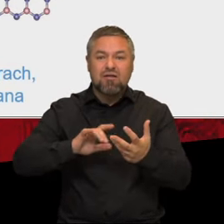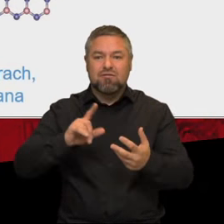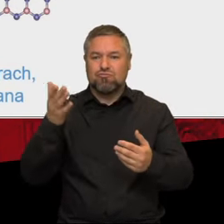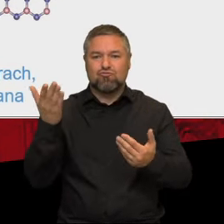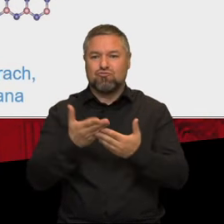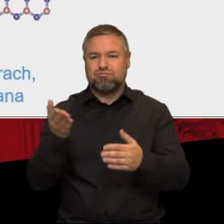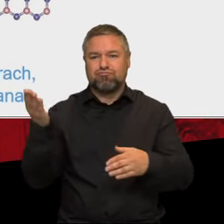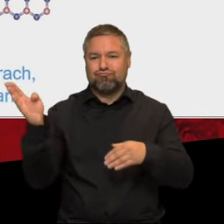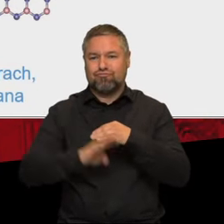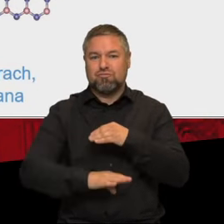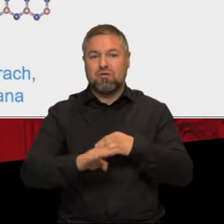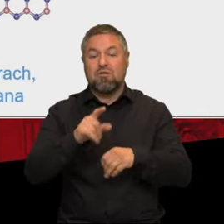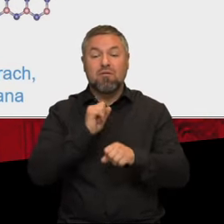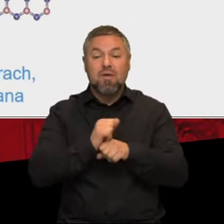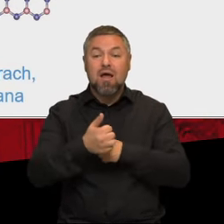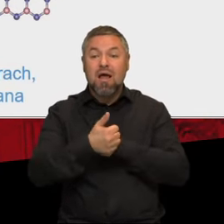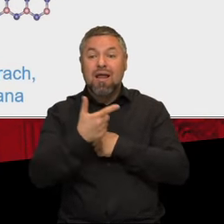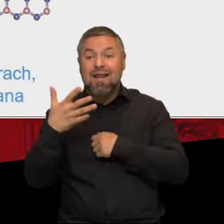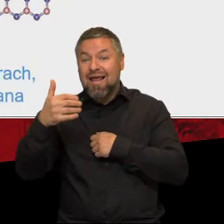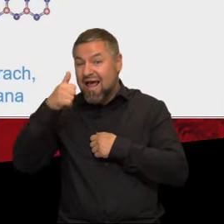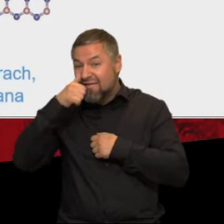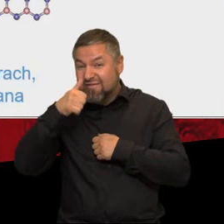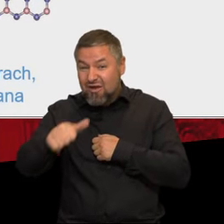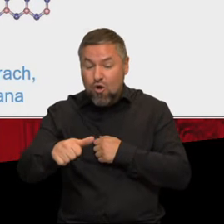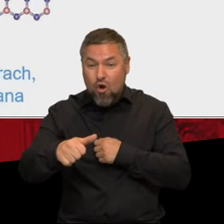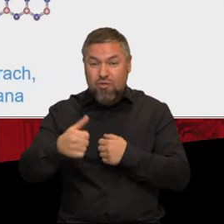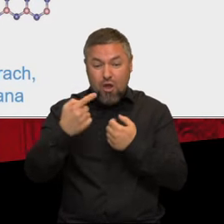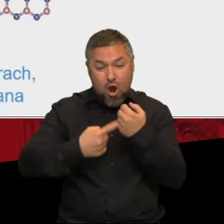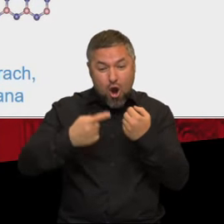50 elektronów zajmuje kilka tygodni,